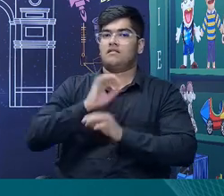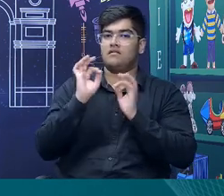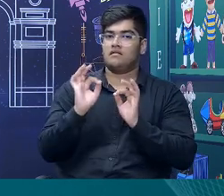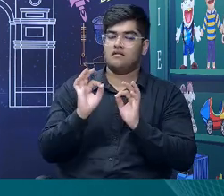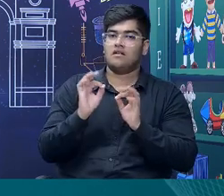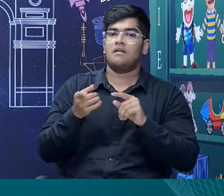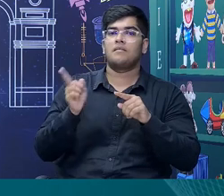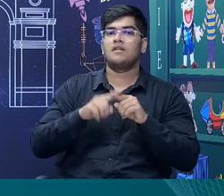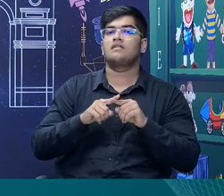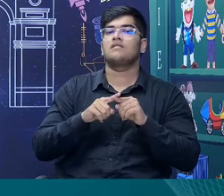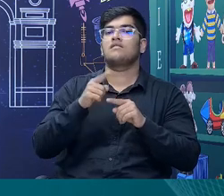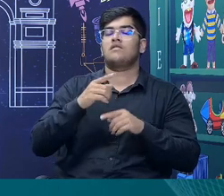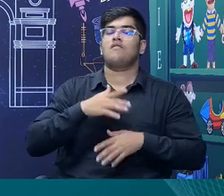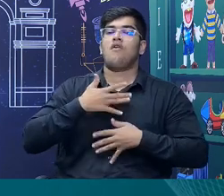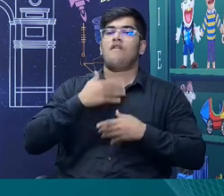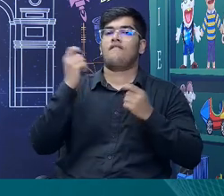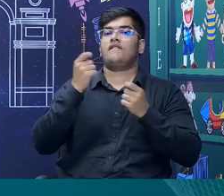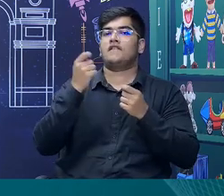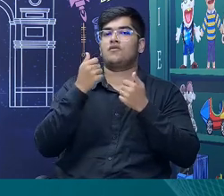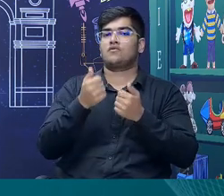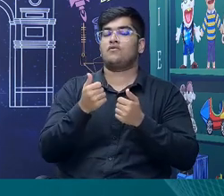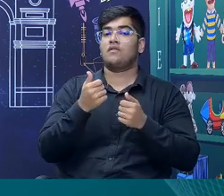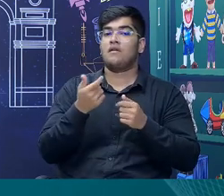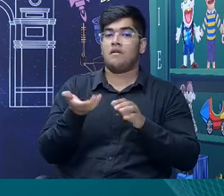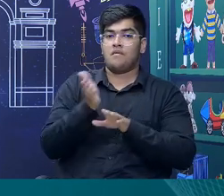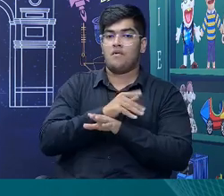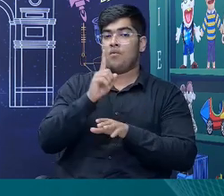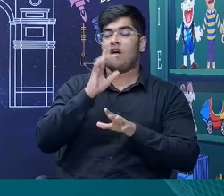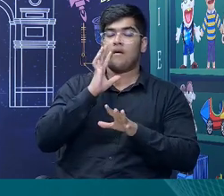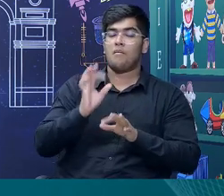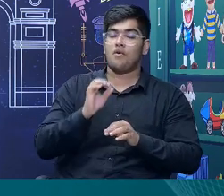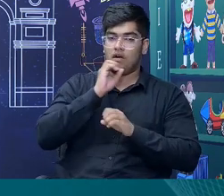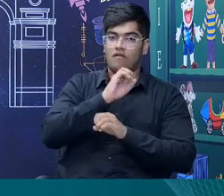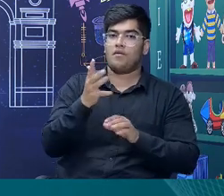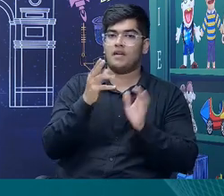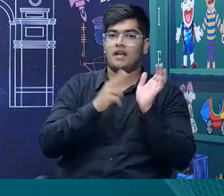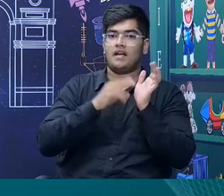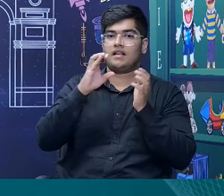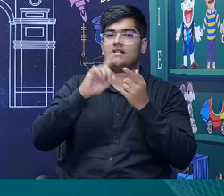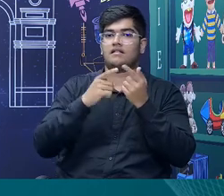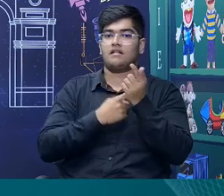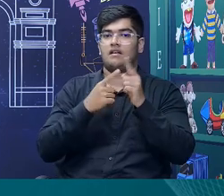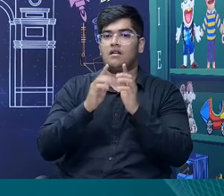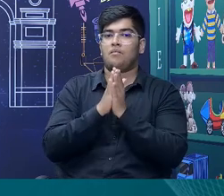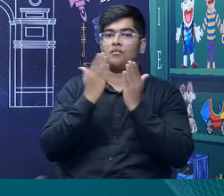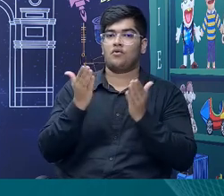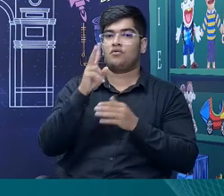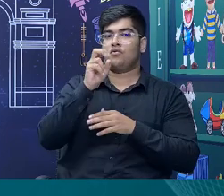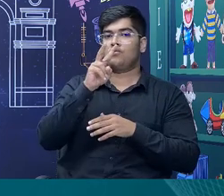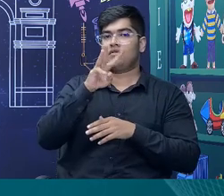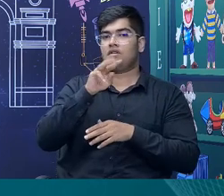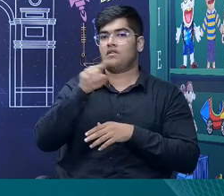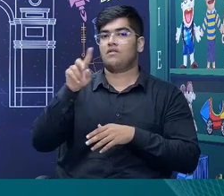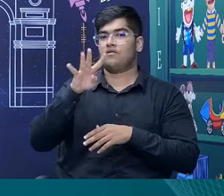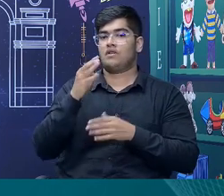त्योहार भी बहुत अच्छे से बना पे आप जान से पहले एक जानकारी देना चाहेंगे एनसीईआरटी की जो किताबें हैं नए अकादमी